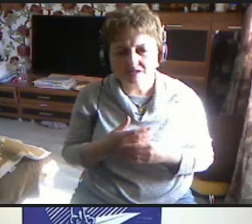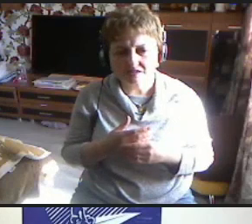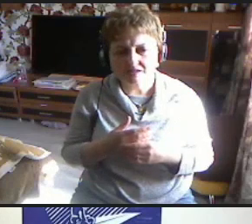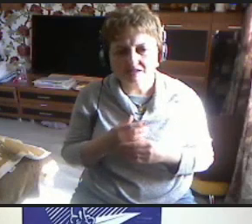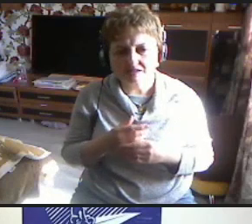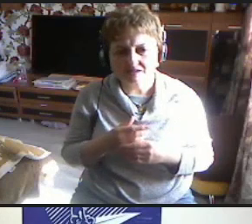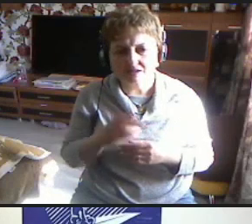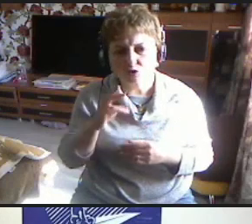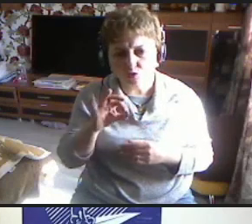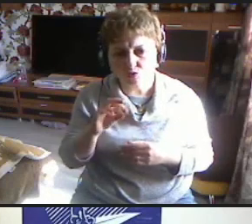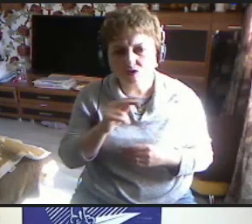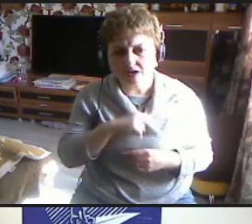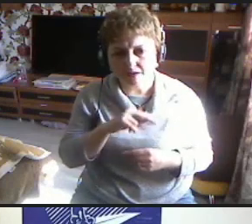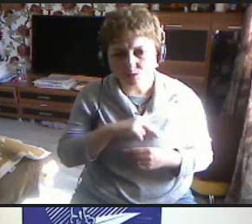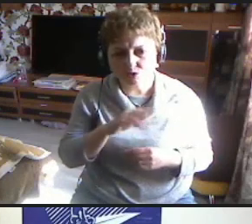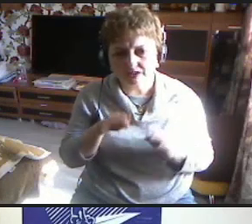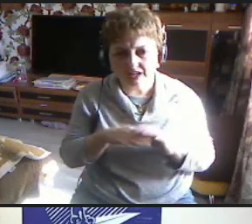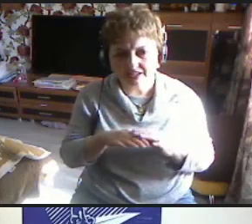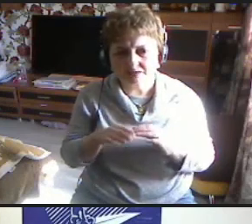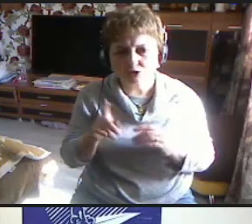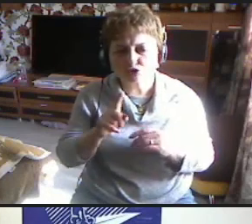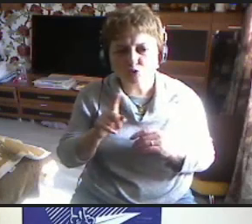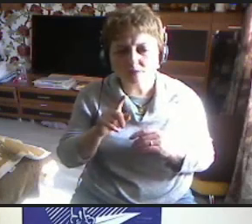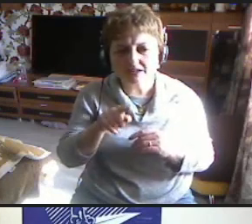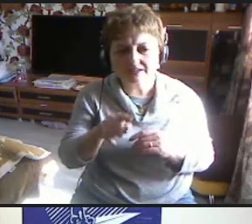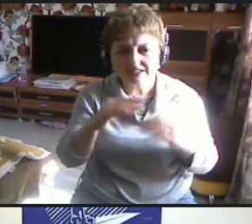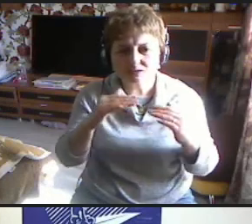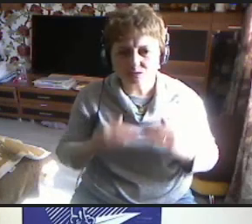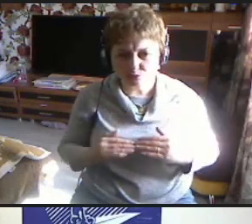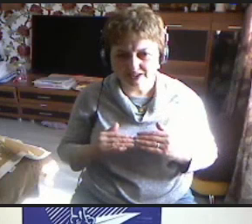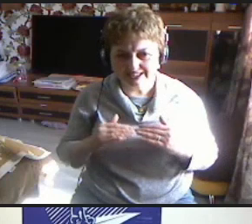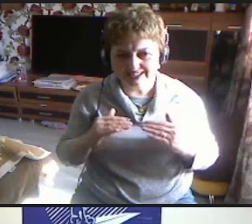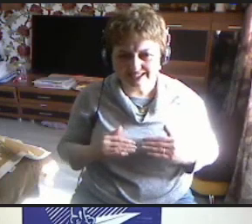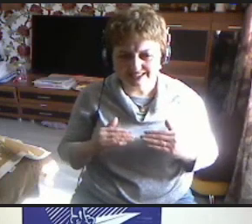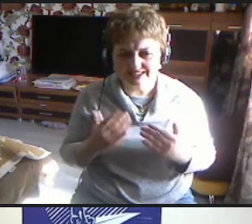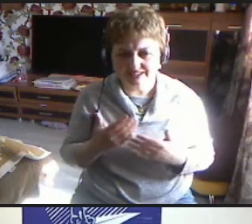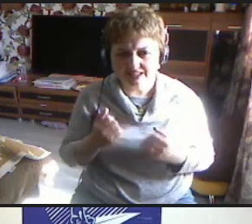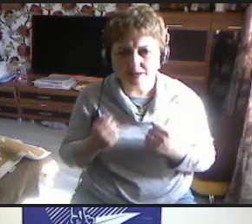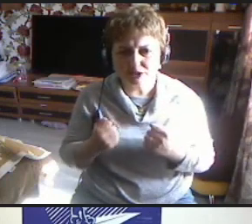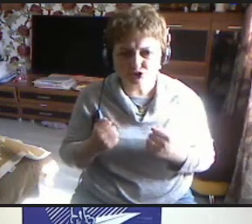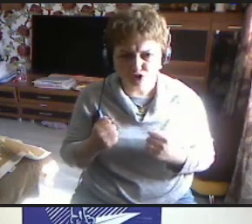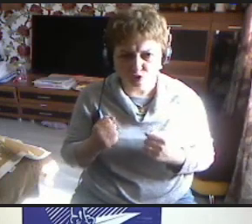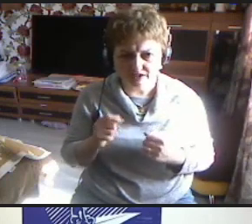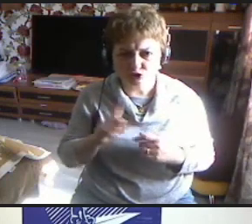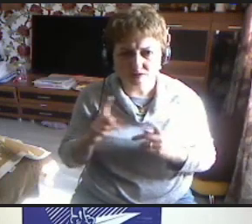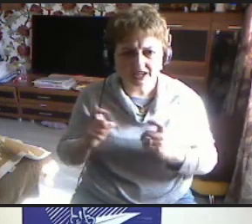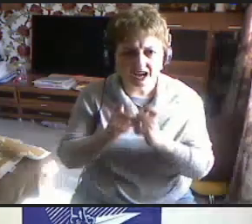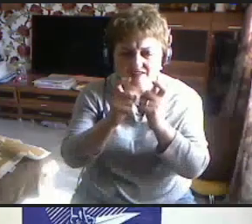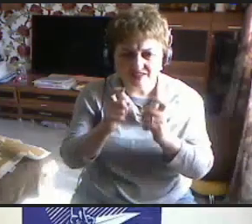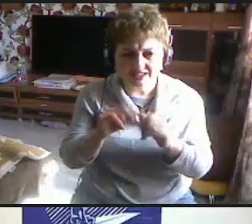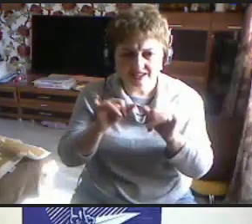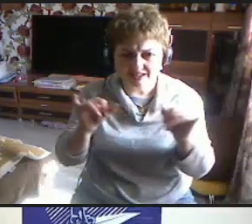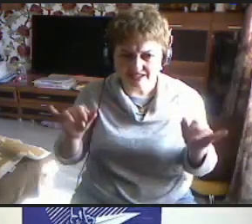работайте над тем, чтобы это снизить, чтобы снизить напряженность, чтобы конфликт не разрастался,